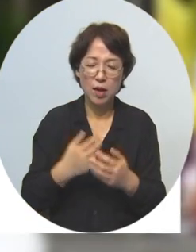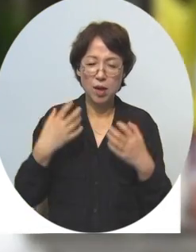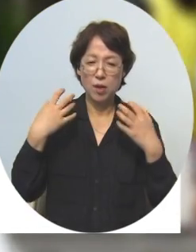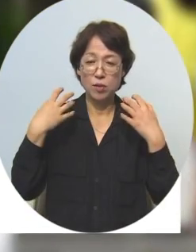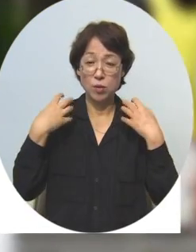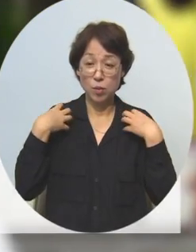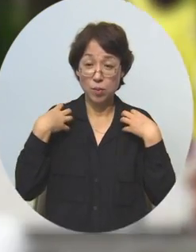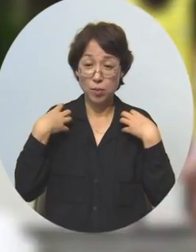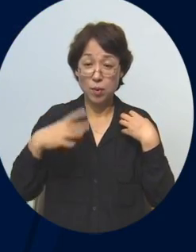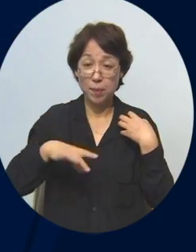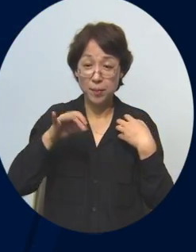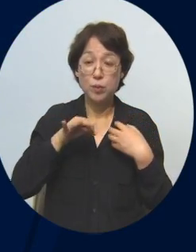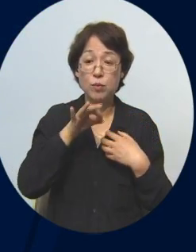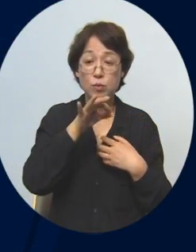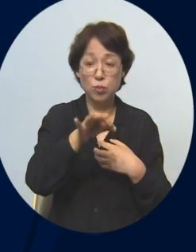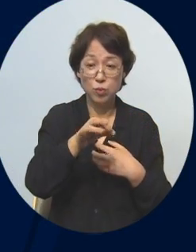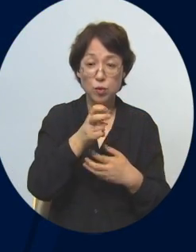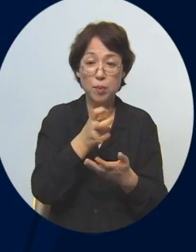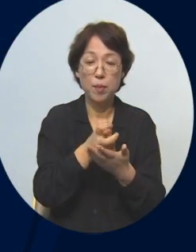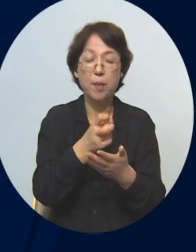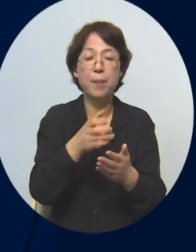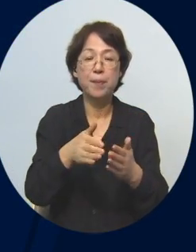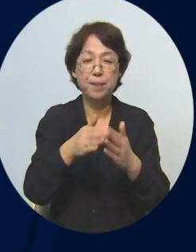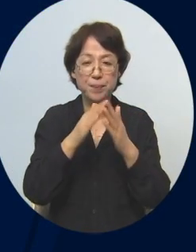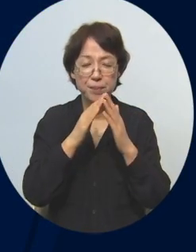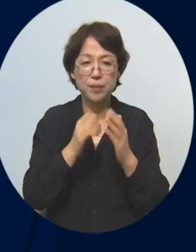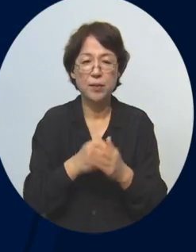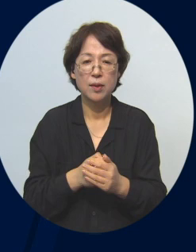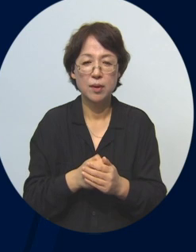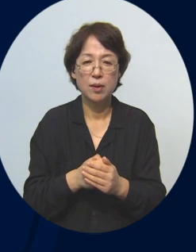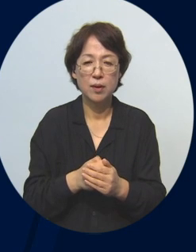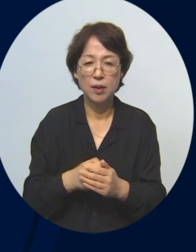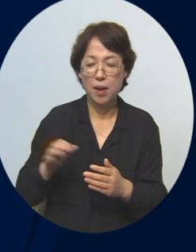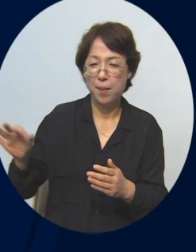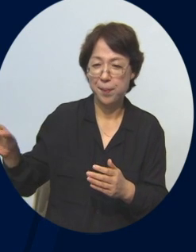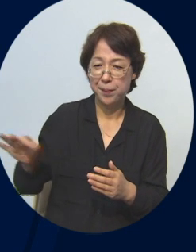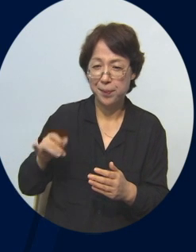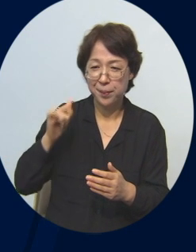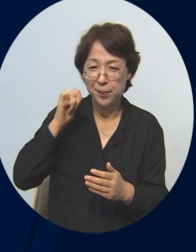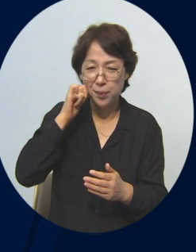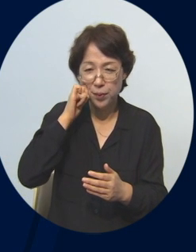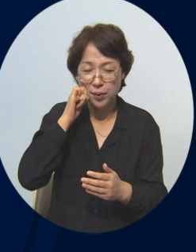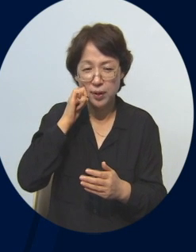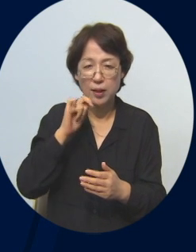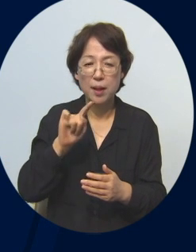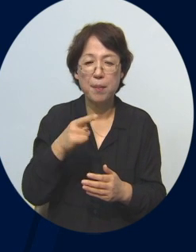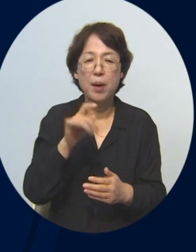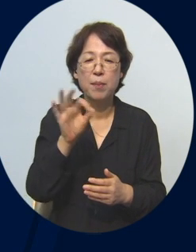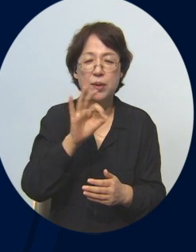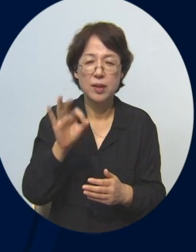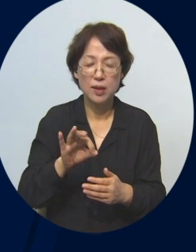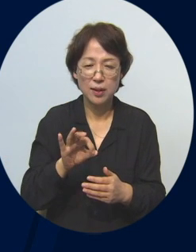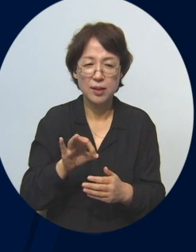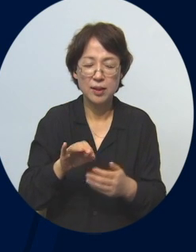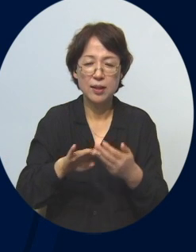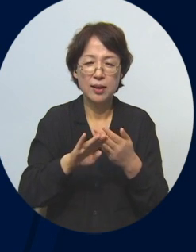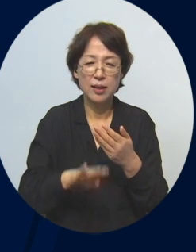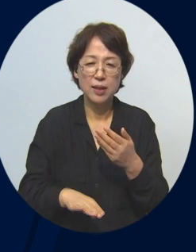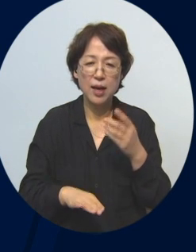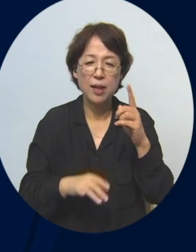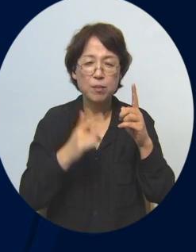시행할 방침입니다 양육비 채권이 있으나 양육비를 받지 못하는 중위소득 100% 이하 한 부모가